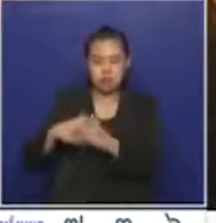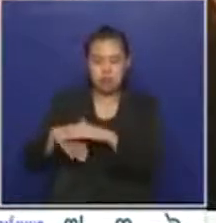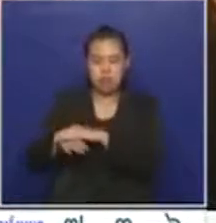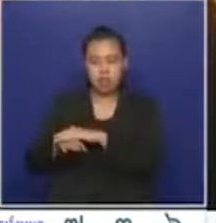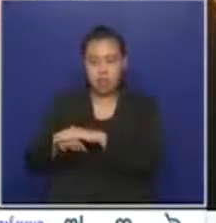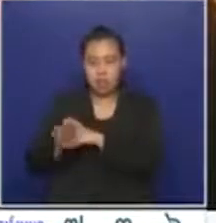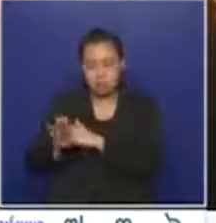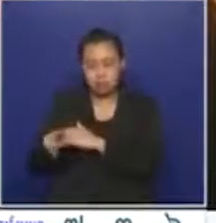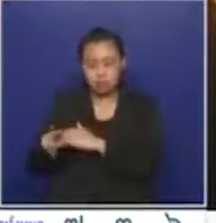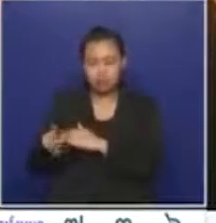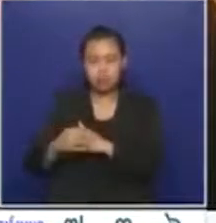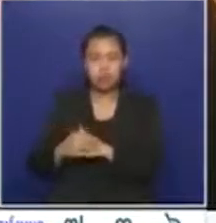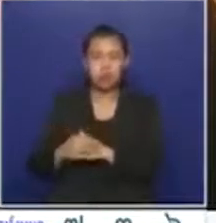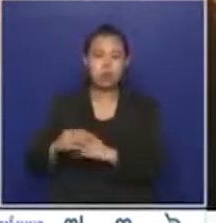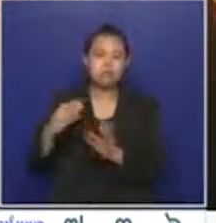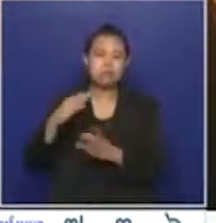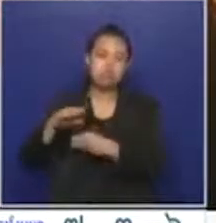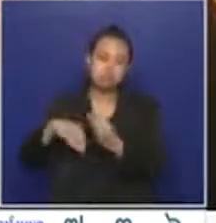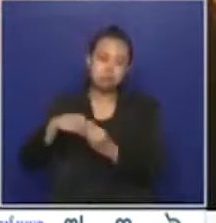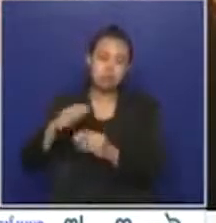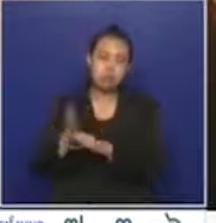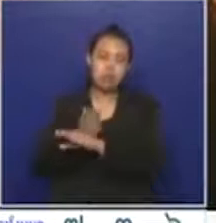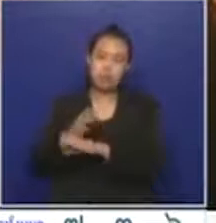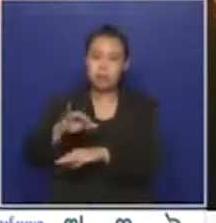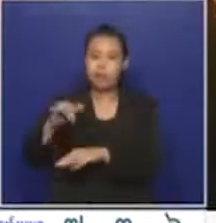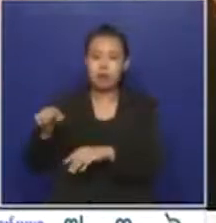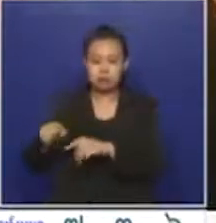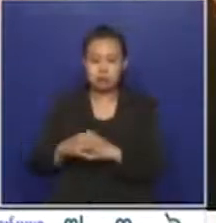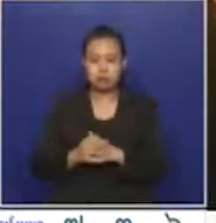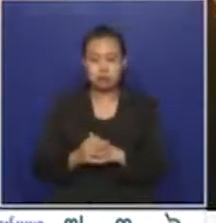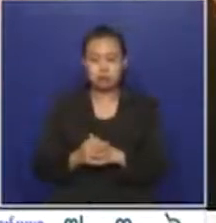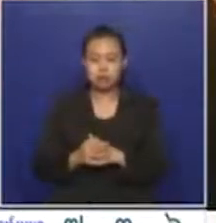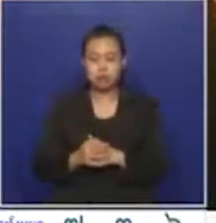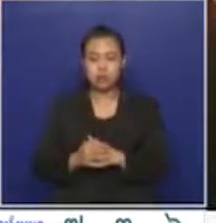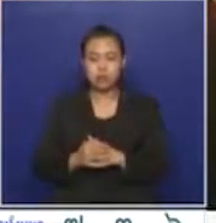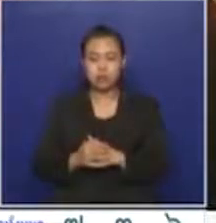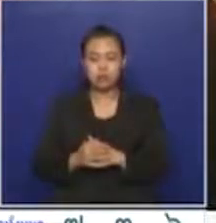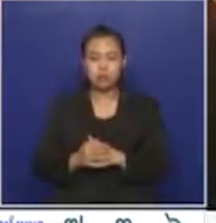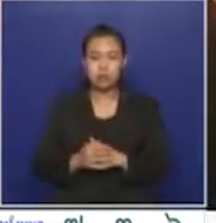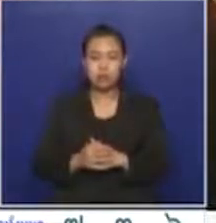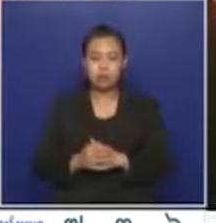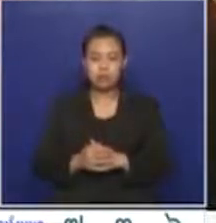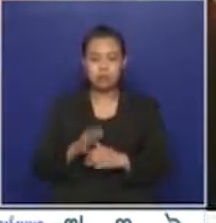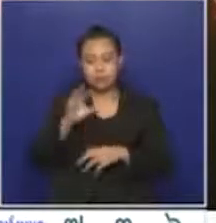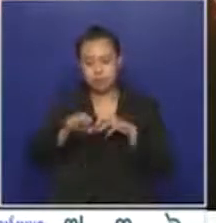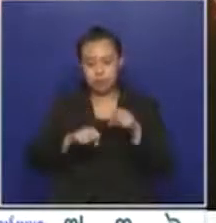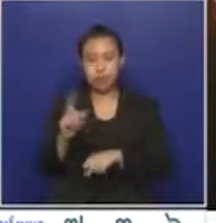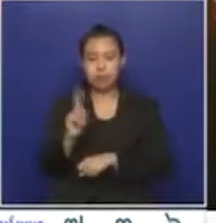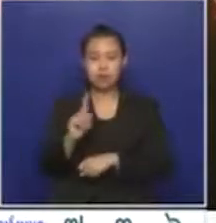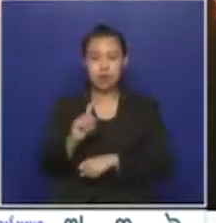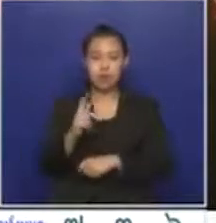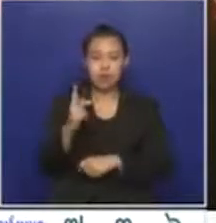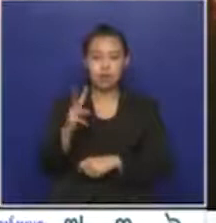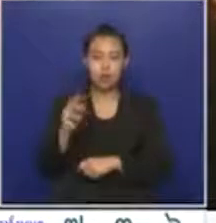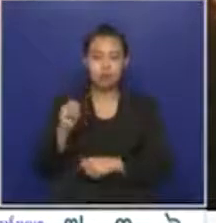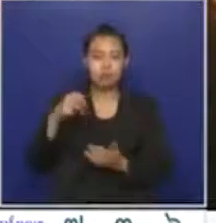20-25% ของการลงทุนในภาคส่วนธุรกิจการเงินในบางประเทศดังนั้นในบันไดขั้นนี้ผมอยากจะขอตั้งข้อสังเกตกับกรมส